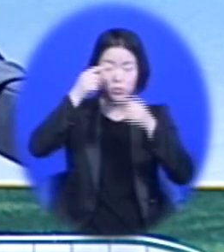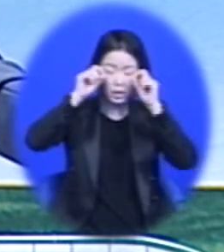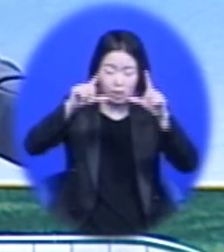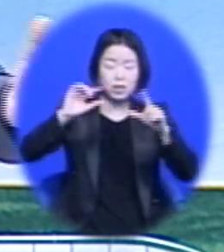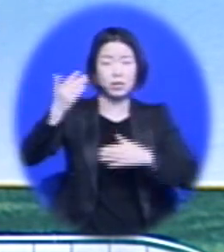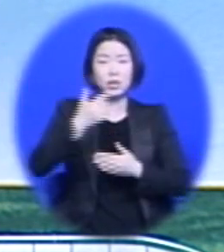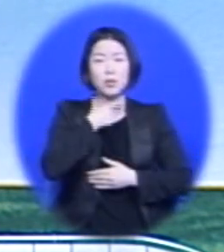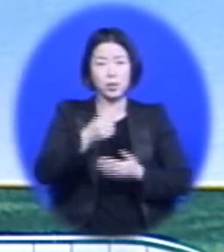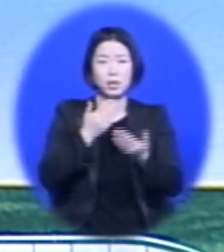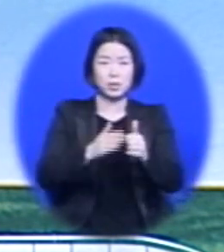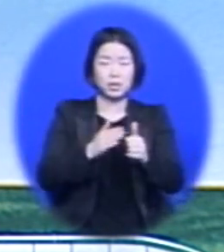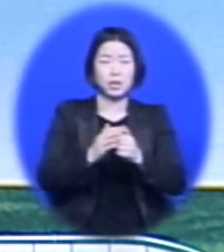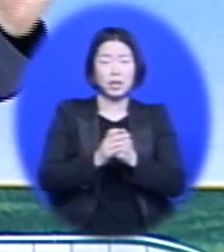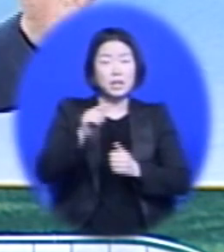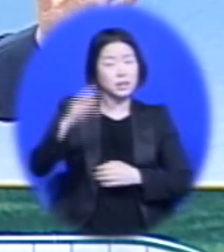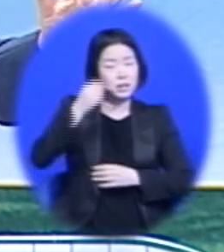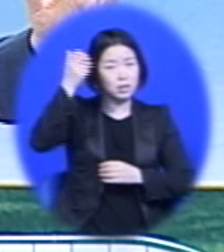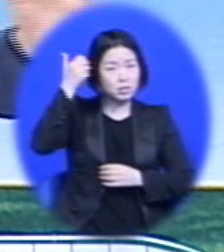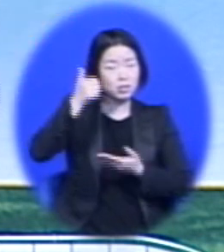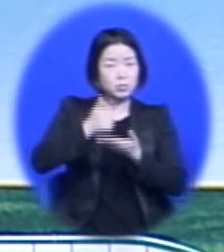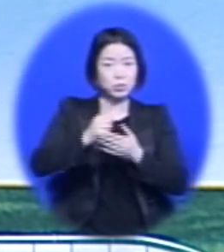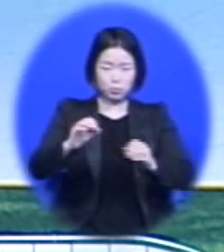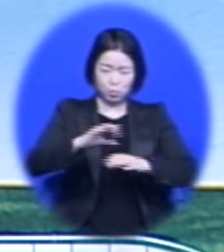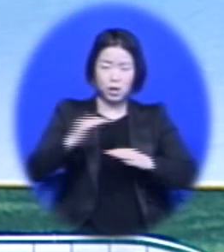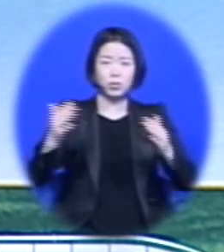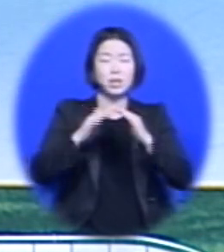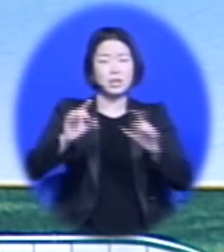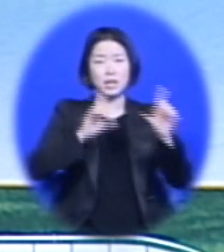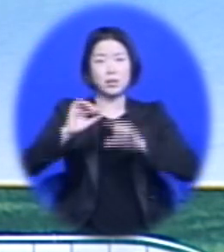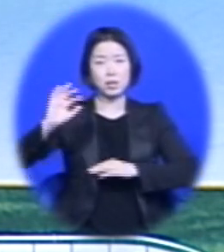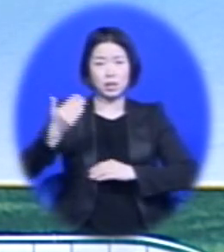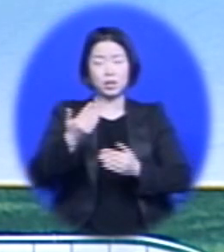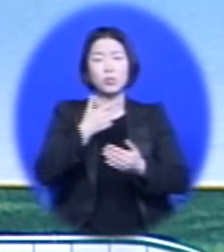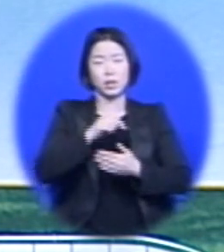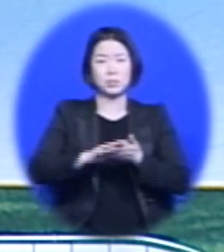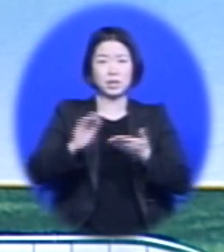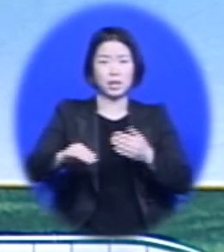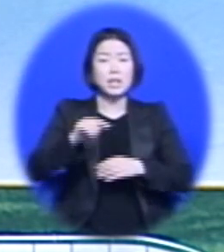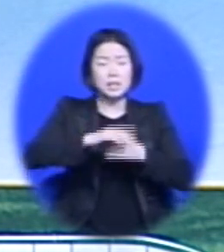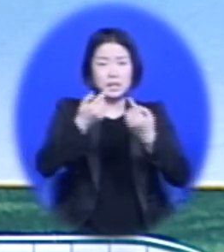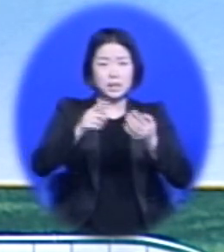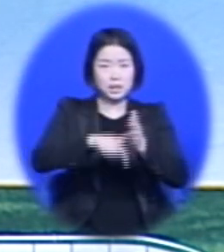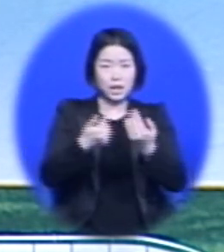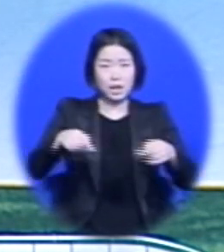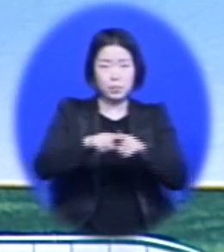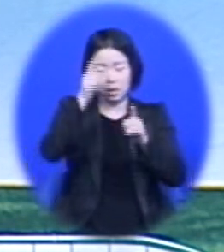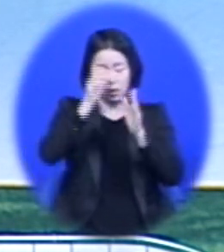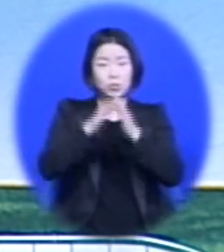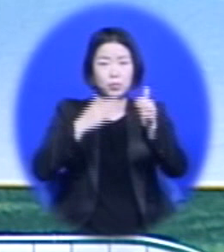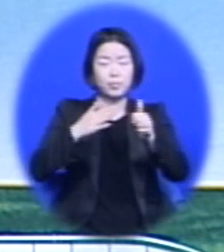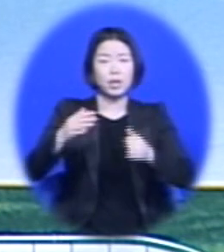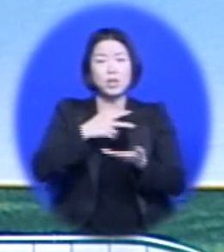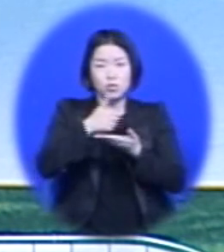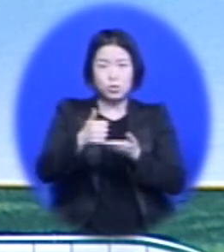바랍니다. 그 성령님으로 놀라운 삶을 살게 되기를 축복합니다. 우리 이 시간 다 기도합시다. 여러분